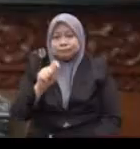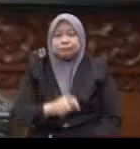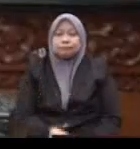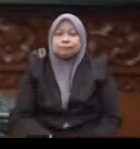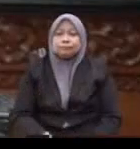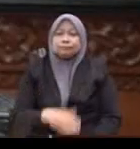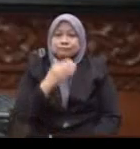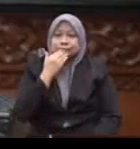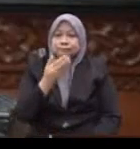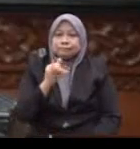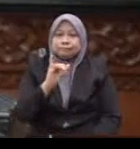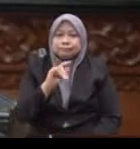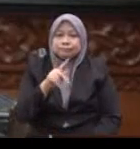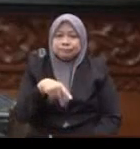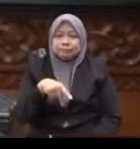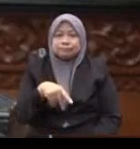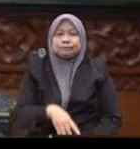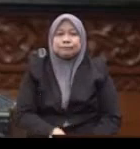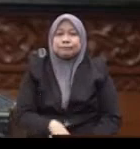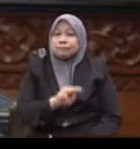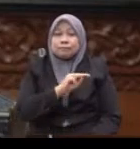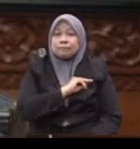Terima kasih yang dibuat